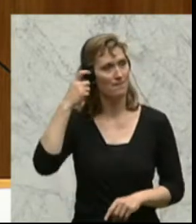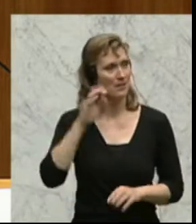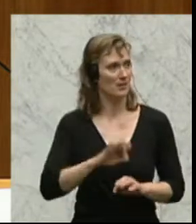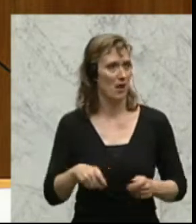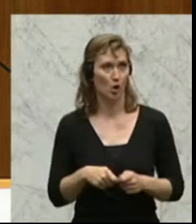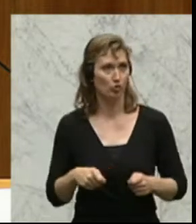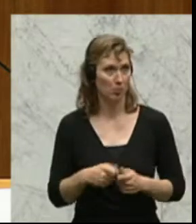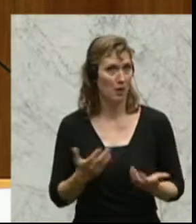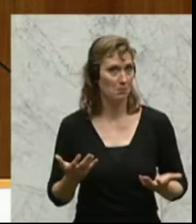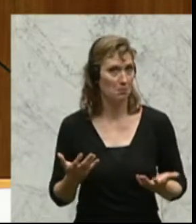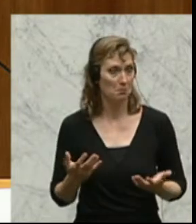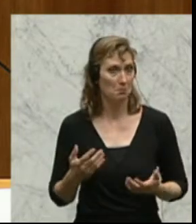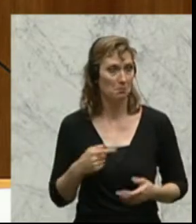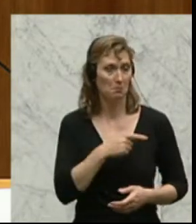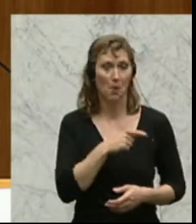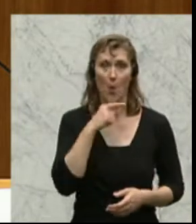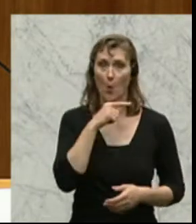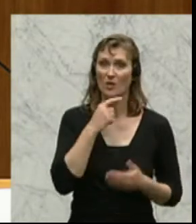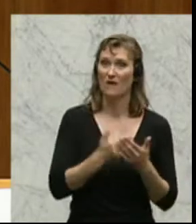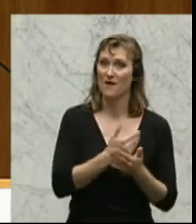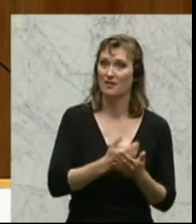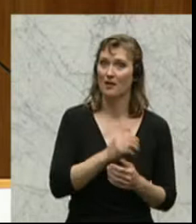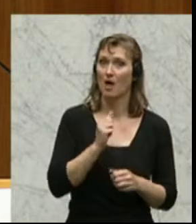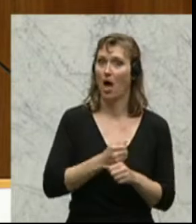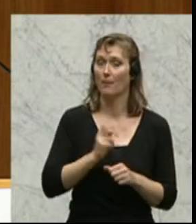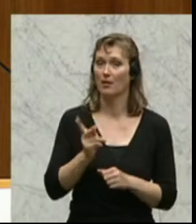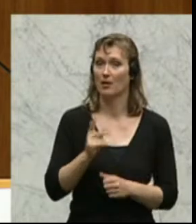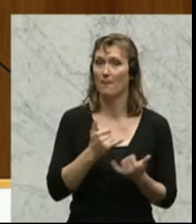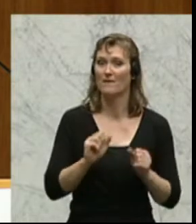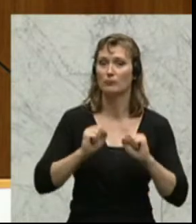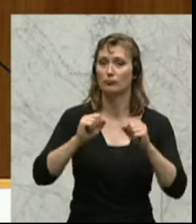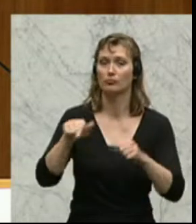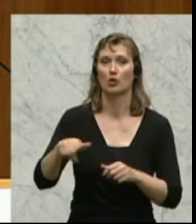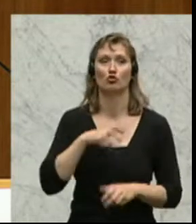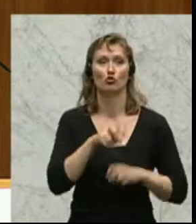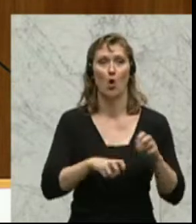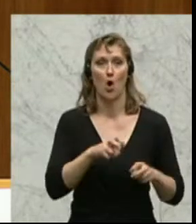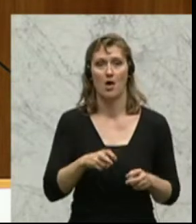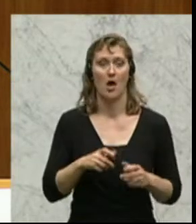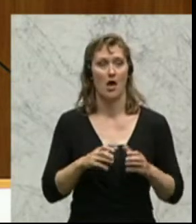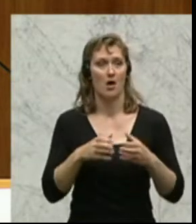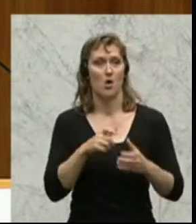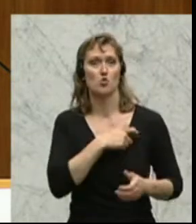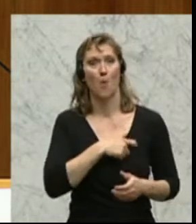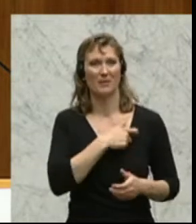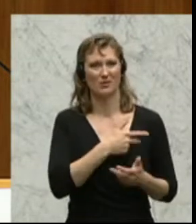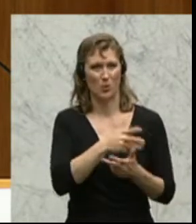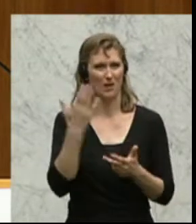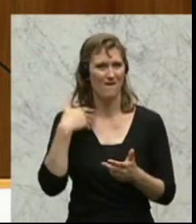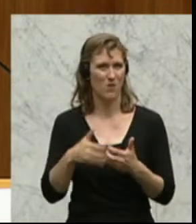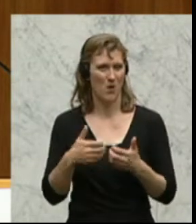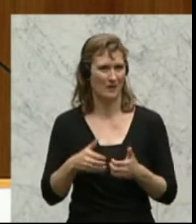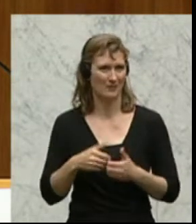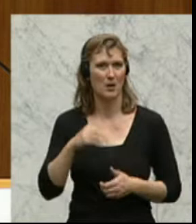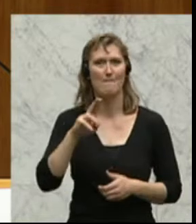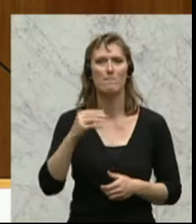die roten Vertreter der Arbeiterkammer in der Steuerreformkommission Mumm, Kubitschek und Farni anbringen werden. Das werden wir